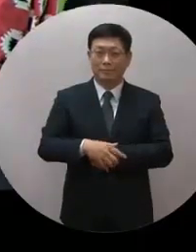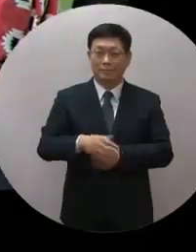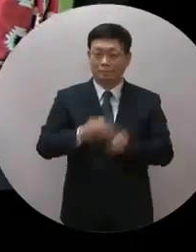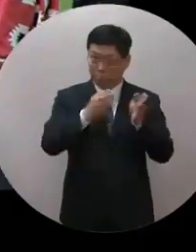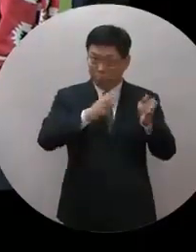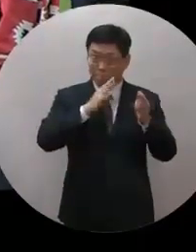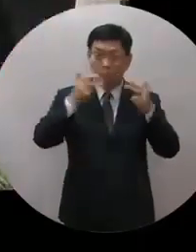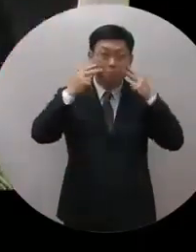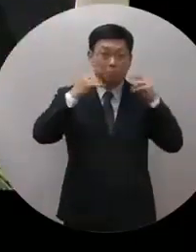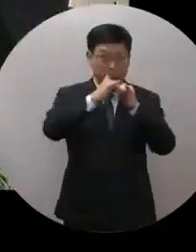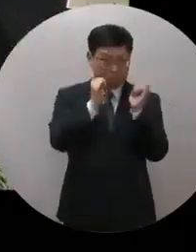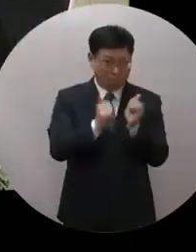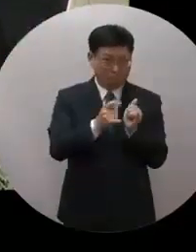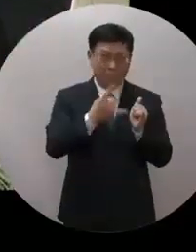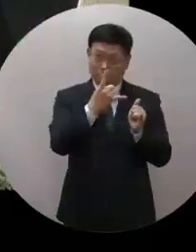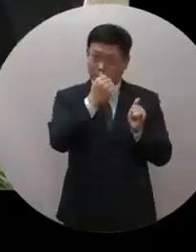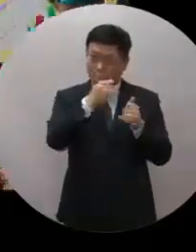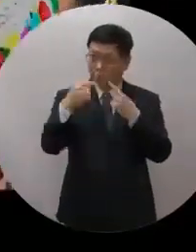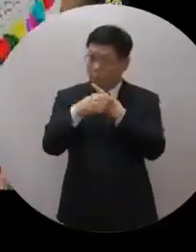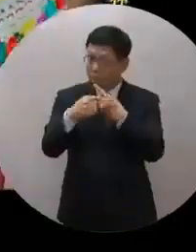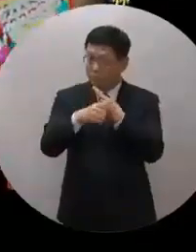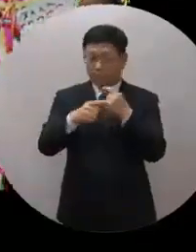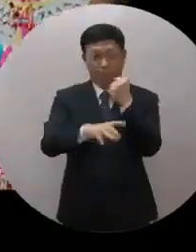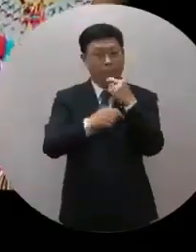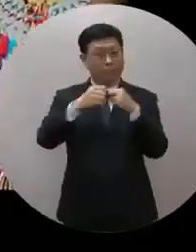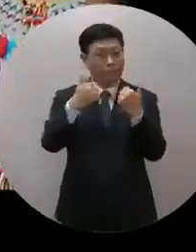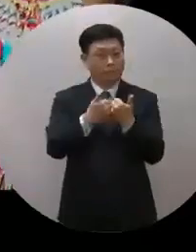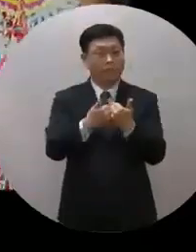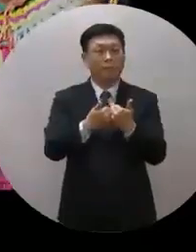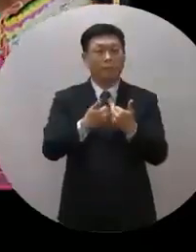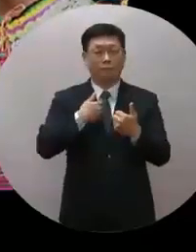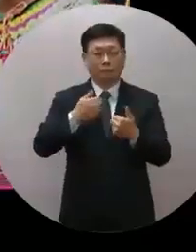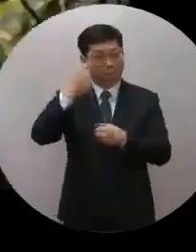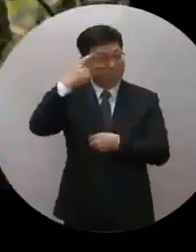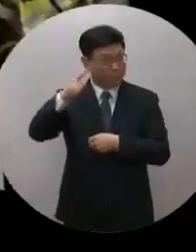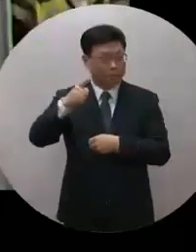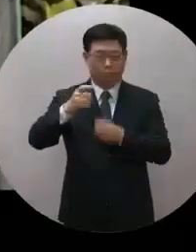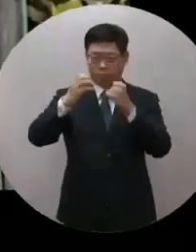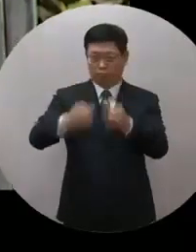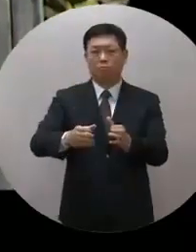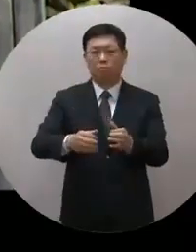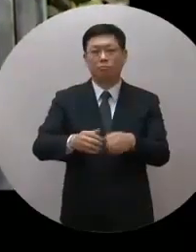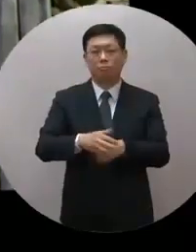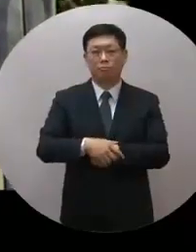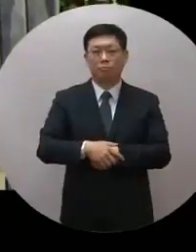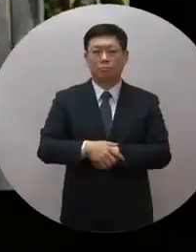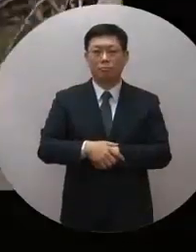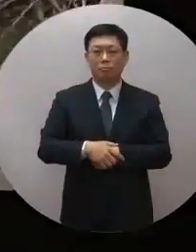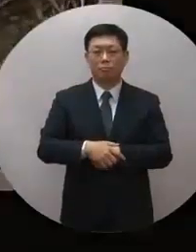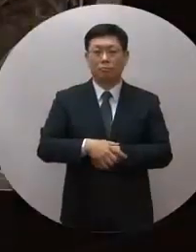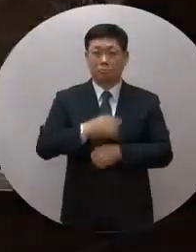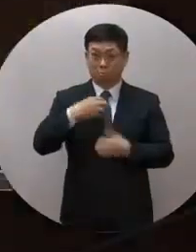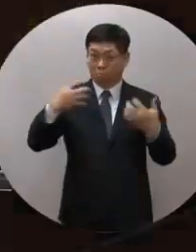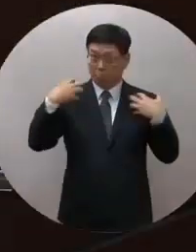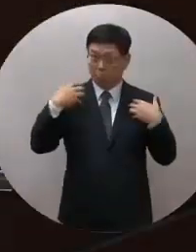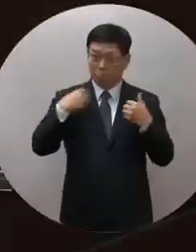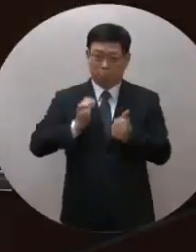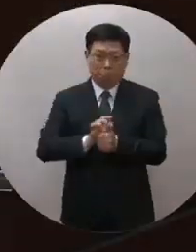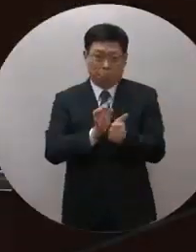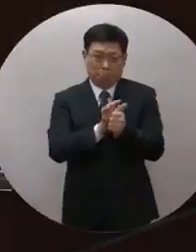就原住民族语言研究发展基金会在明天成立，副总负责推